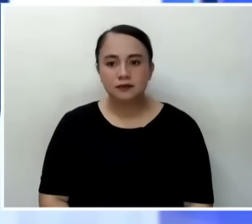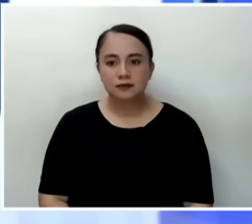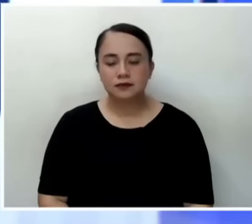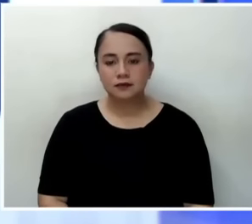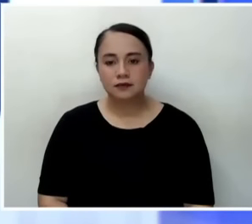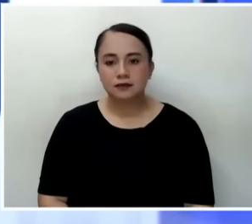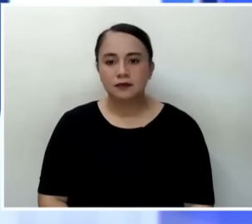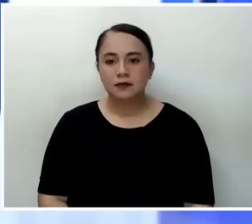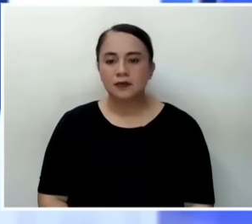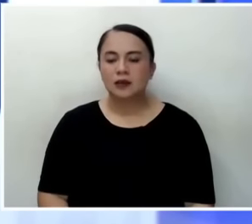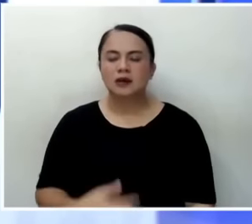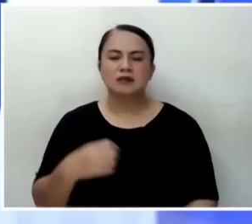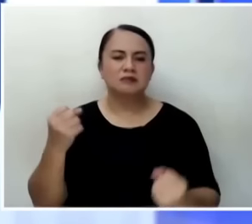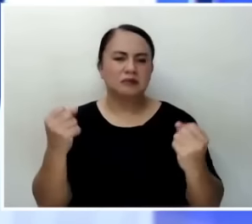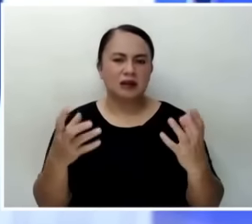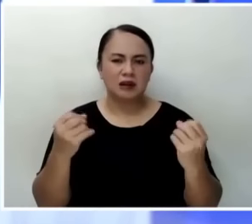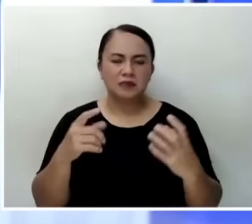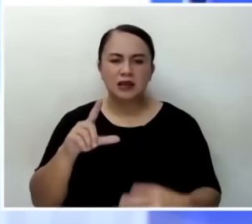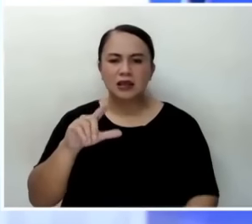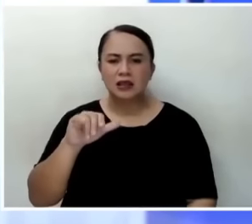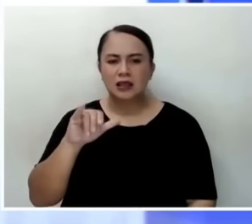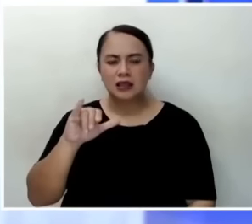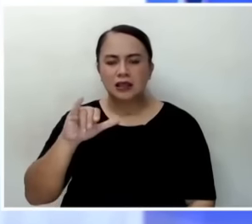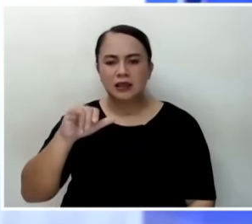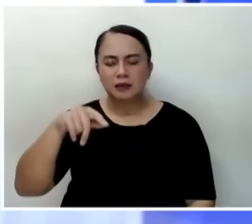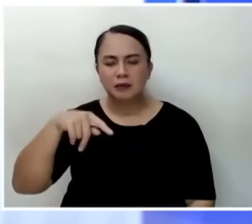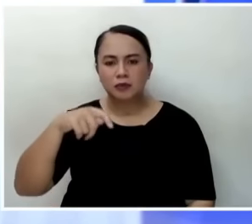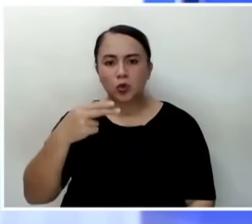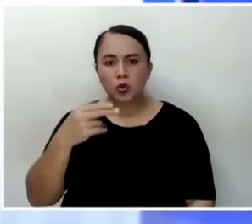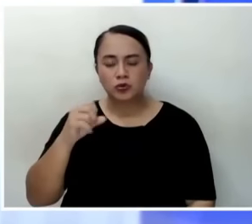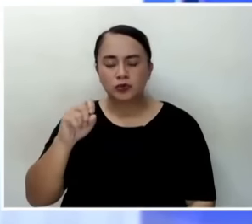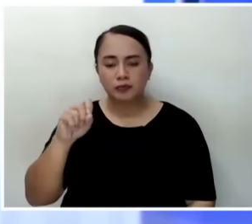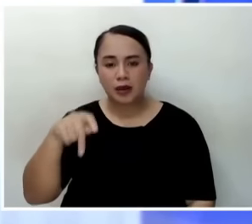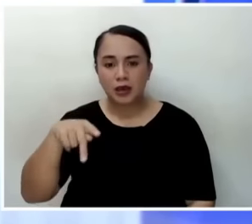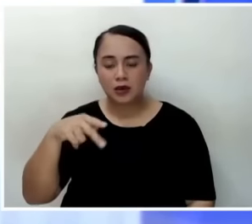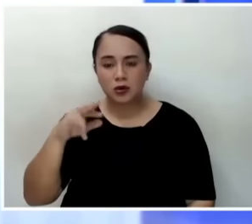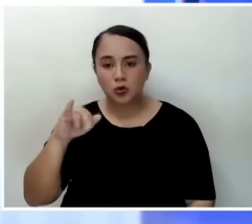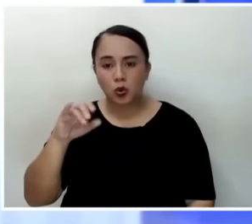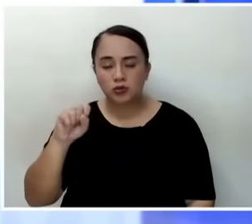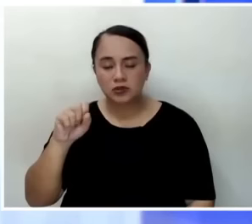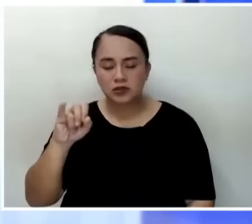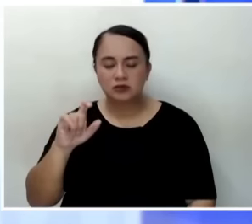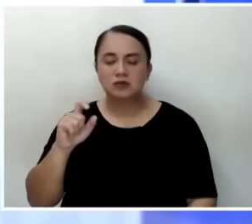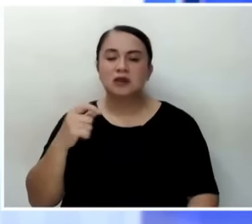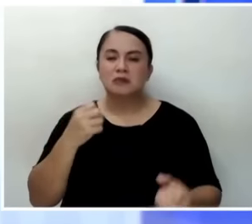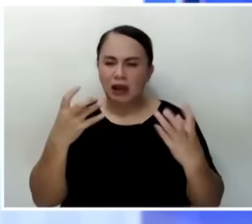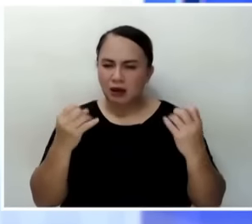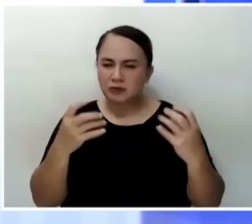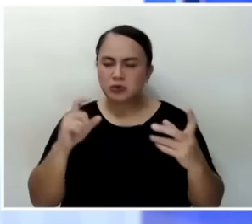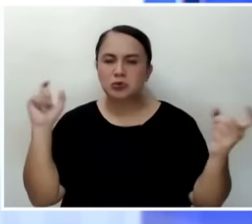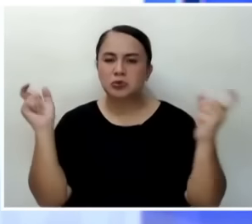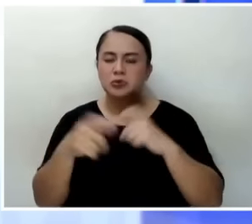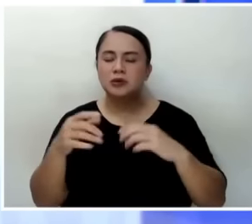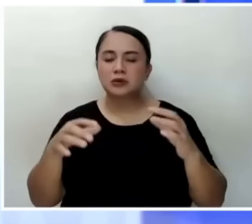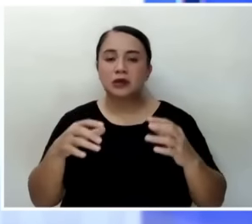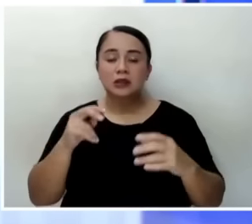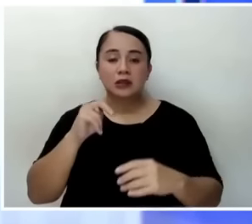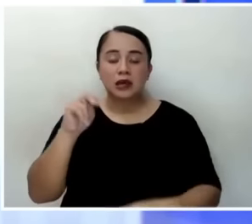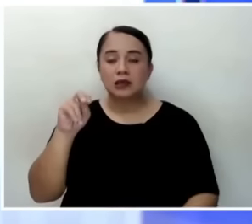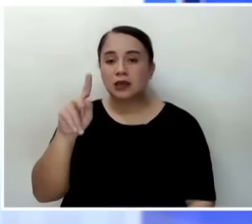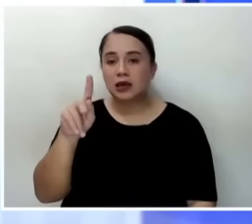Dahil sa dumaraming kaso ng leptospirosis, kinailangan ng i-convert ang gymnasium ng National Kidney and